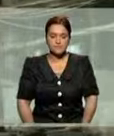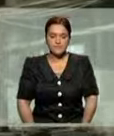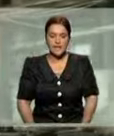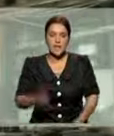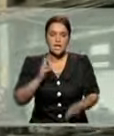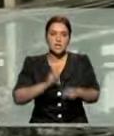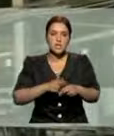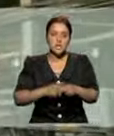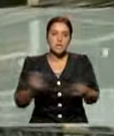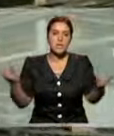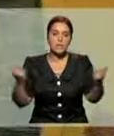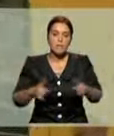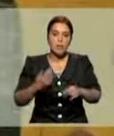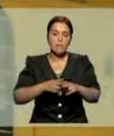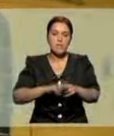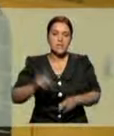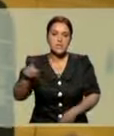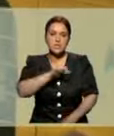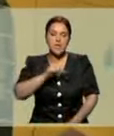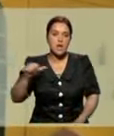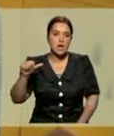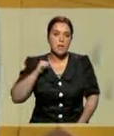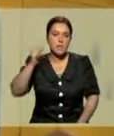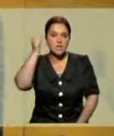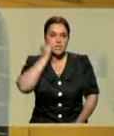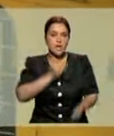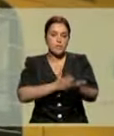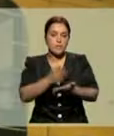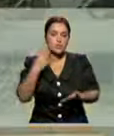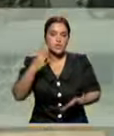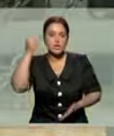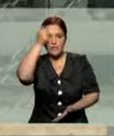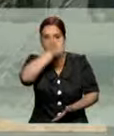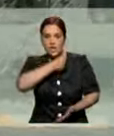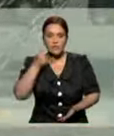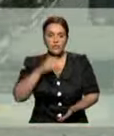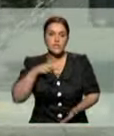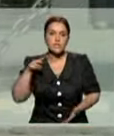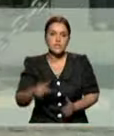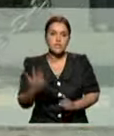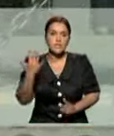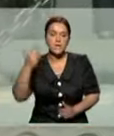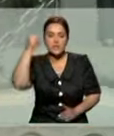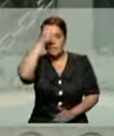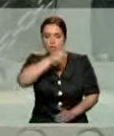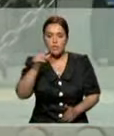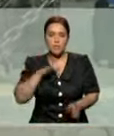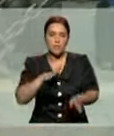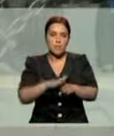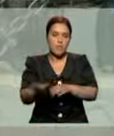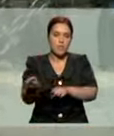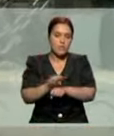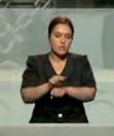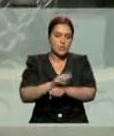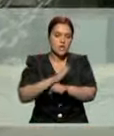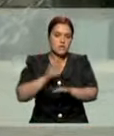Железобетонный комбинат – один из старейших на востоке страны. Работает еще с 40-х годов прошлого века. Но в 2005 году предприятие прошло полную реконструкцию